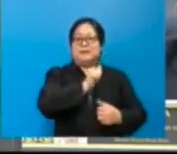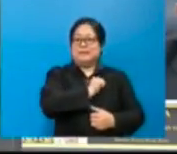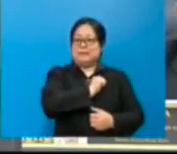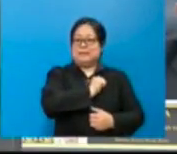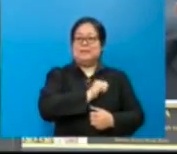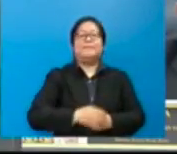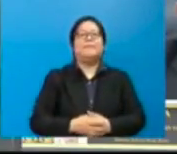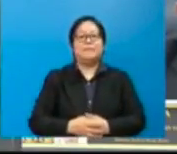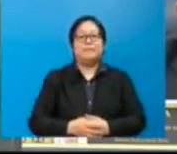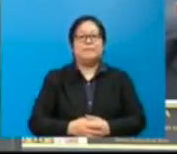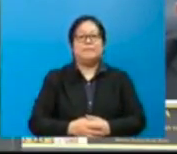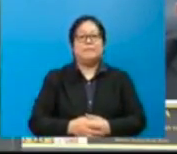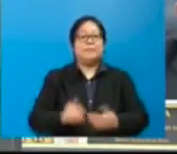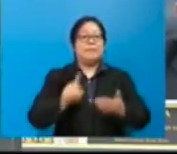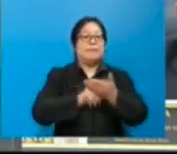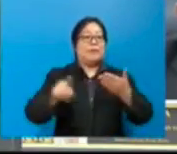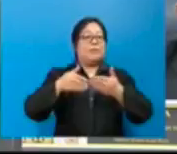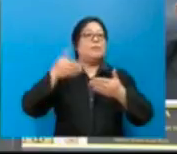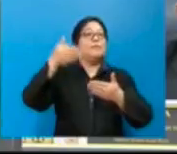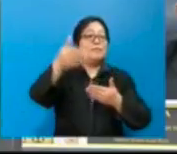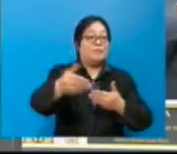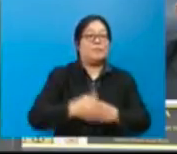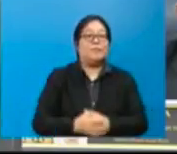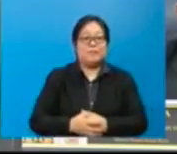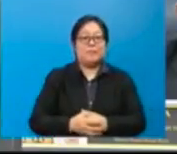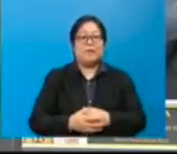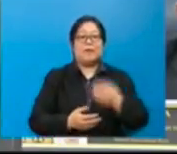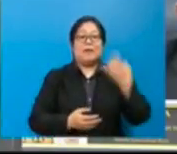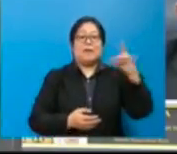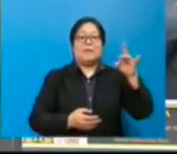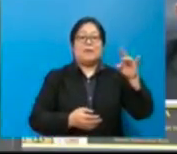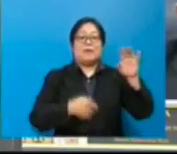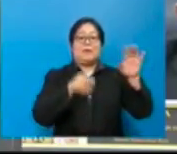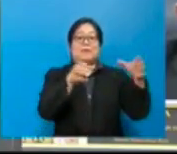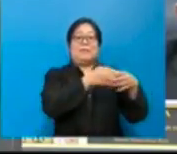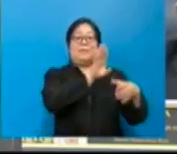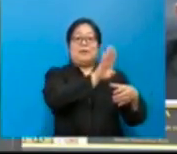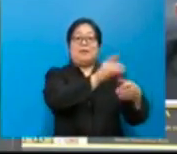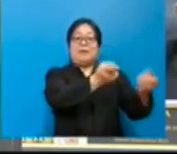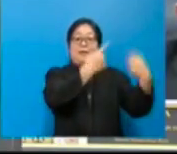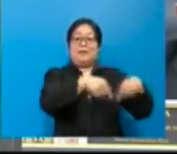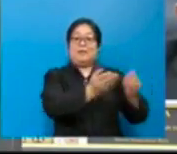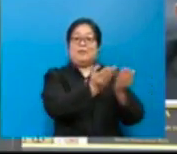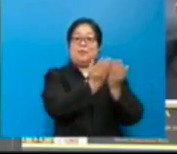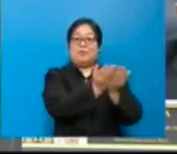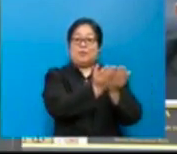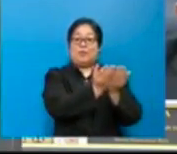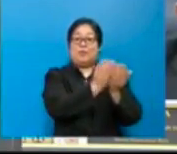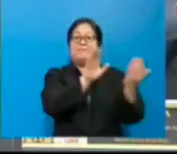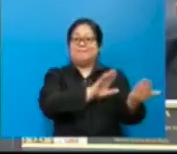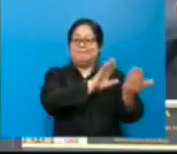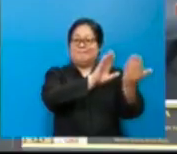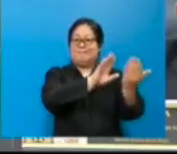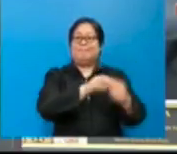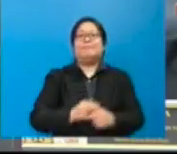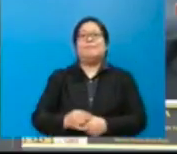sendiri. Untuk minggu berikutnya, 18 murid kumpulan B pula akan mengikuti PDP secara bersemuka